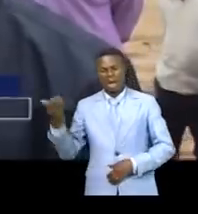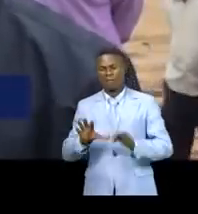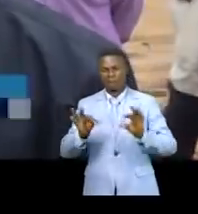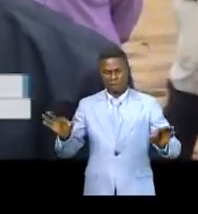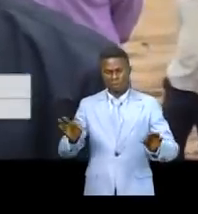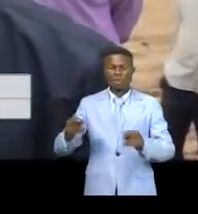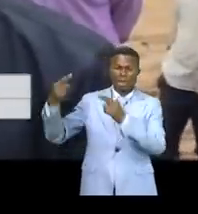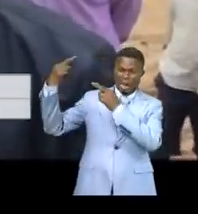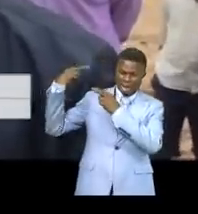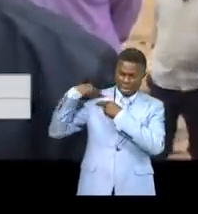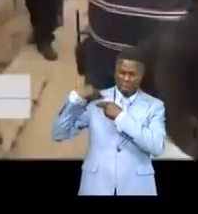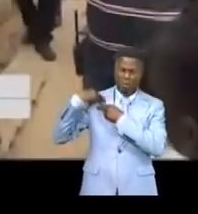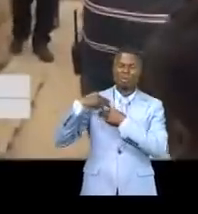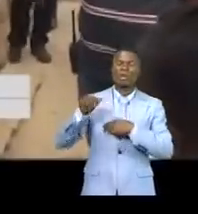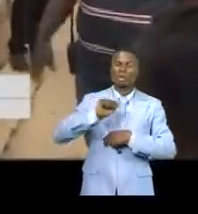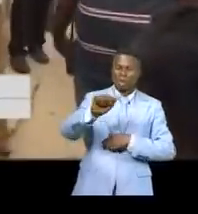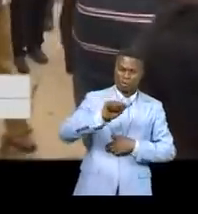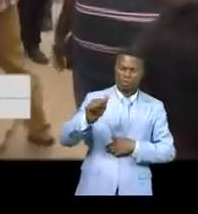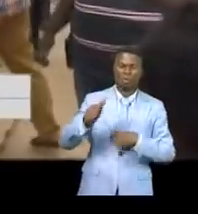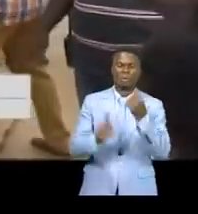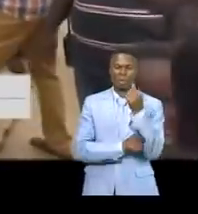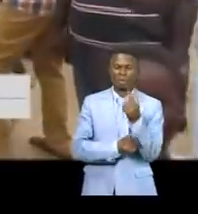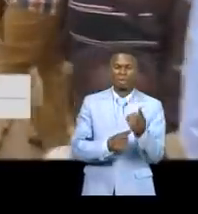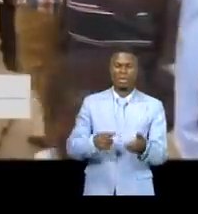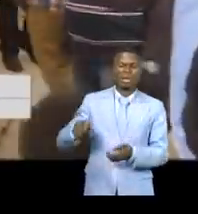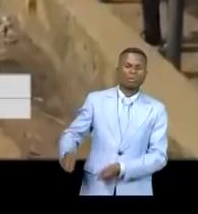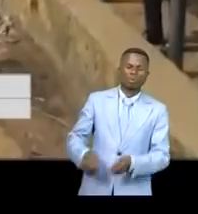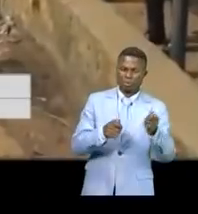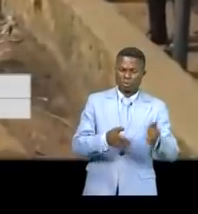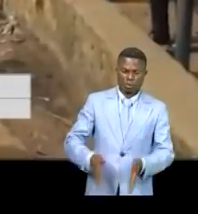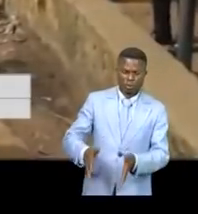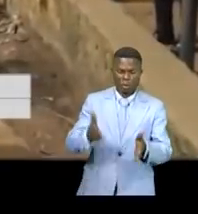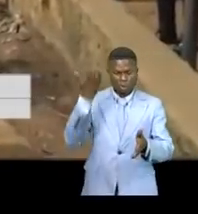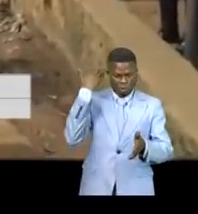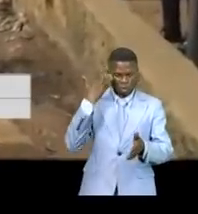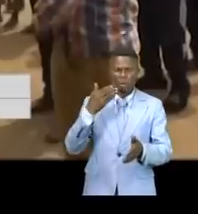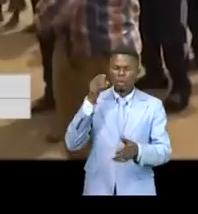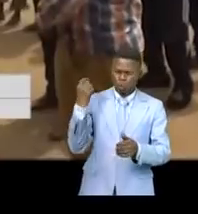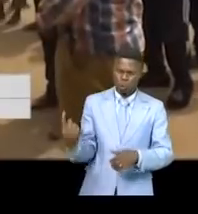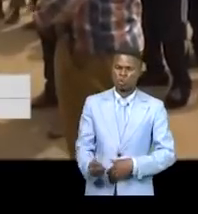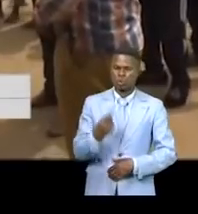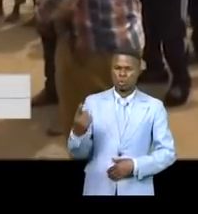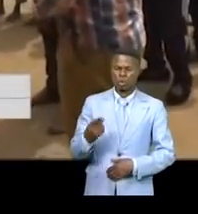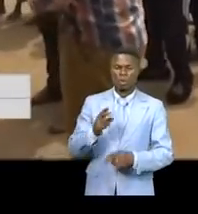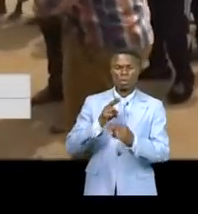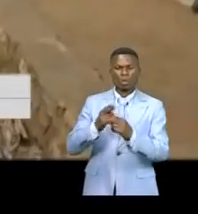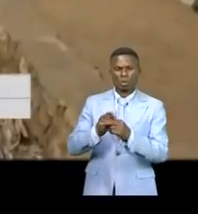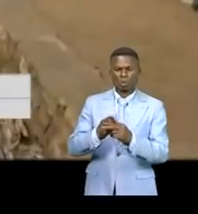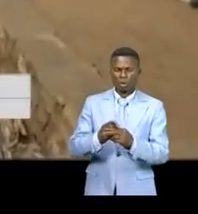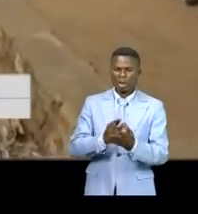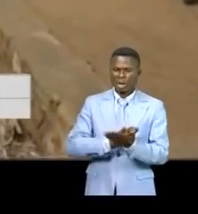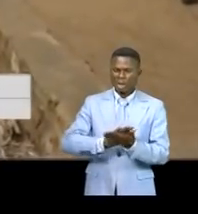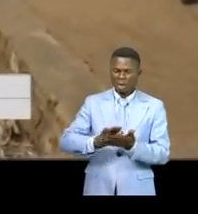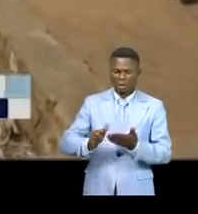c'est la responsabilité de la ville. L'entretien des routes et des caniveaux doivent être de rigueur pour bien garder en état